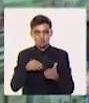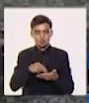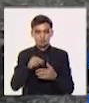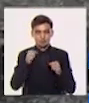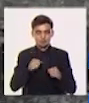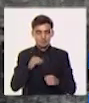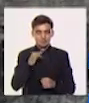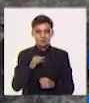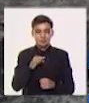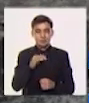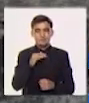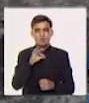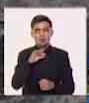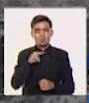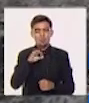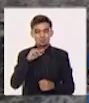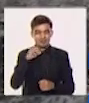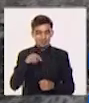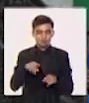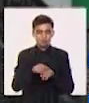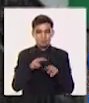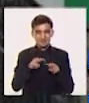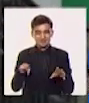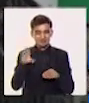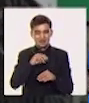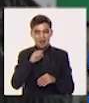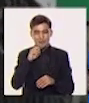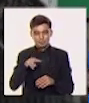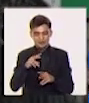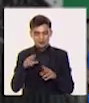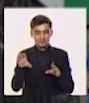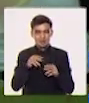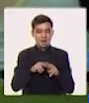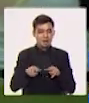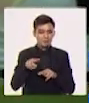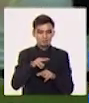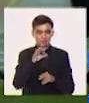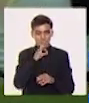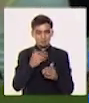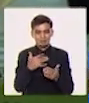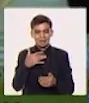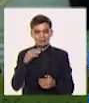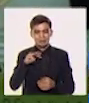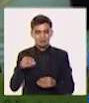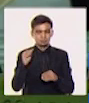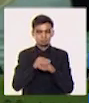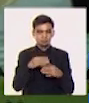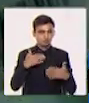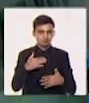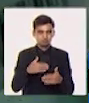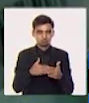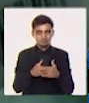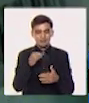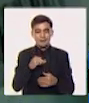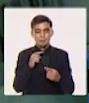болады. Фармацевттер министрлік барлық дәріханаларға бірдей бекіткен бағаға шамамен 50 теңге қосып жатыр. Ал вирусқа